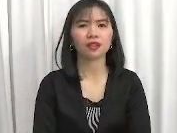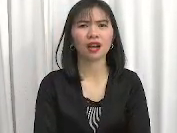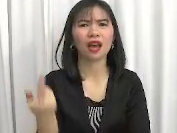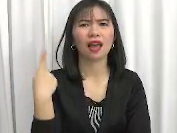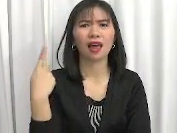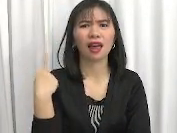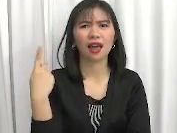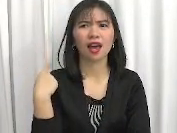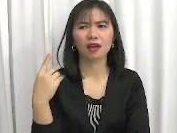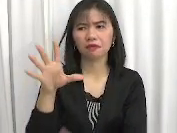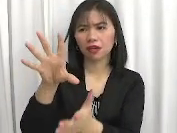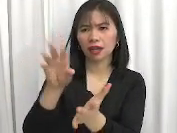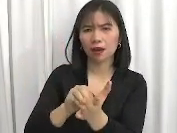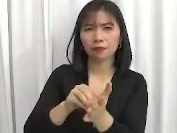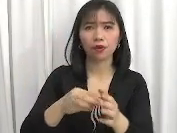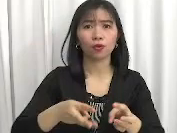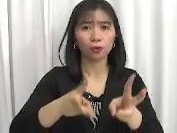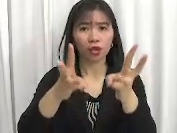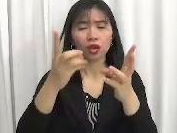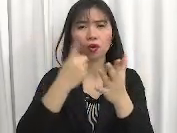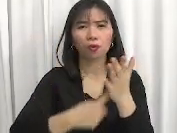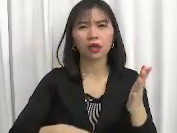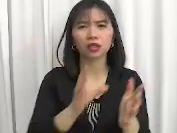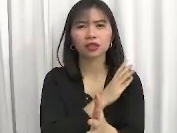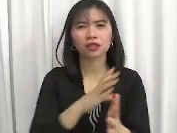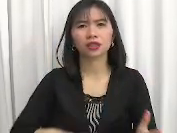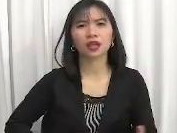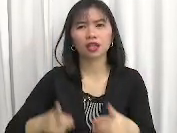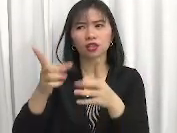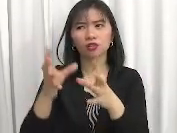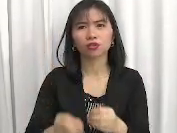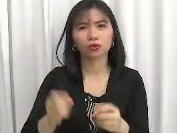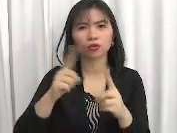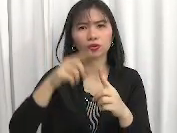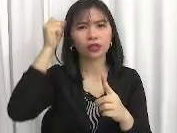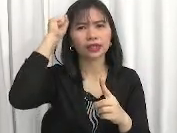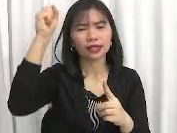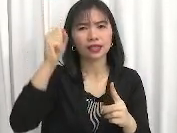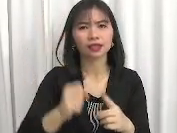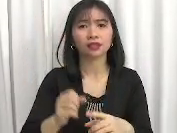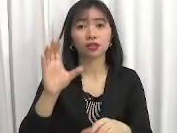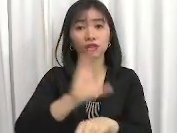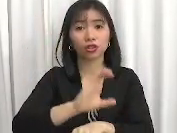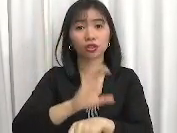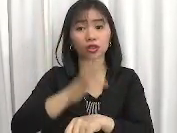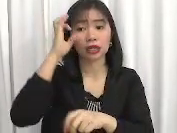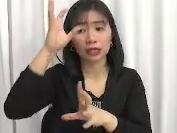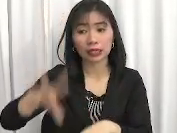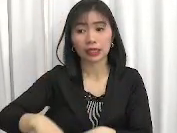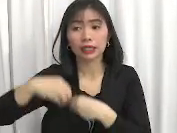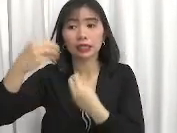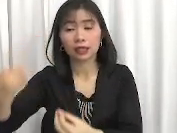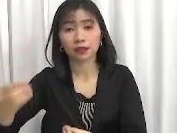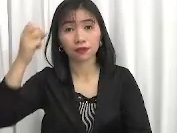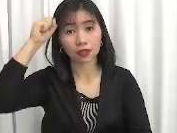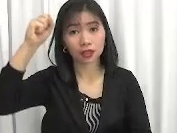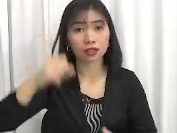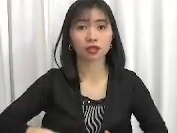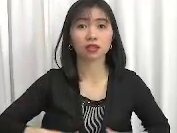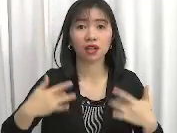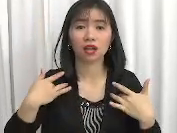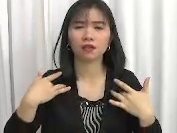ginawa ni Jesus sa kanyang iglesia? Ibinigay niya yung kanyang buhay. Mahirap nito mga kapatid. tayong